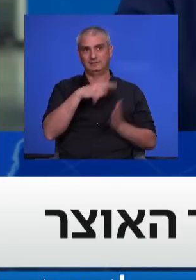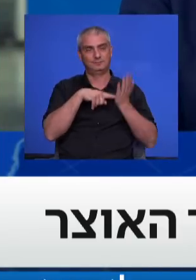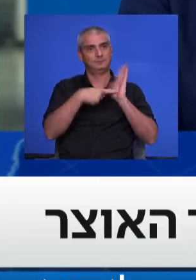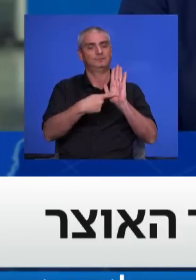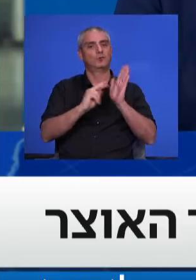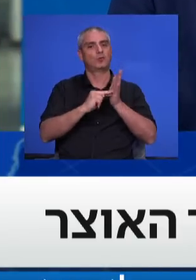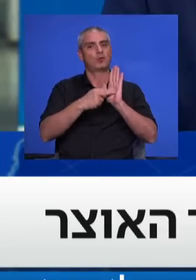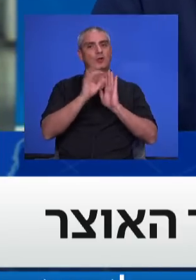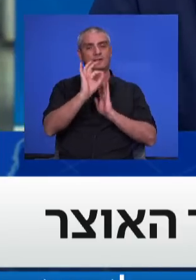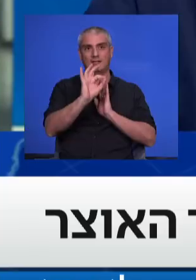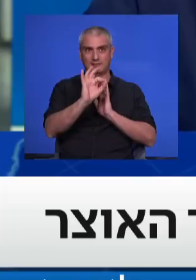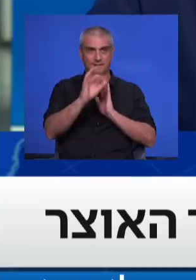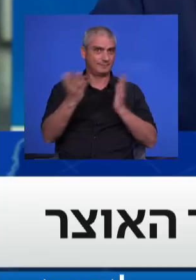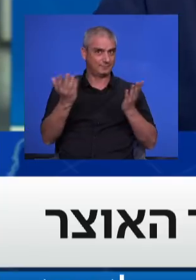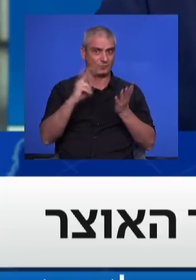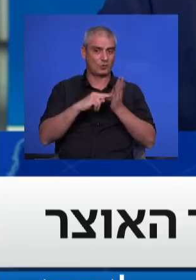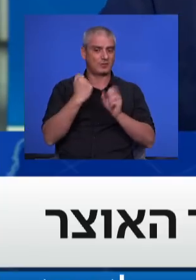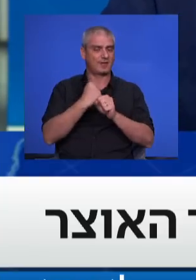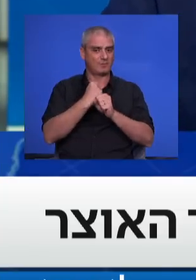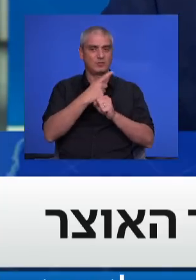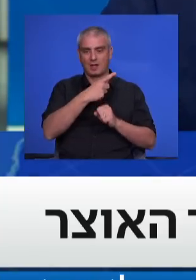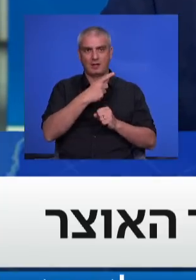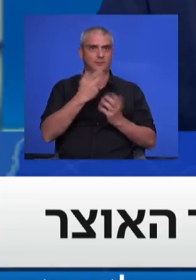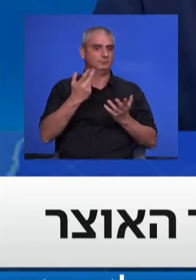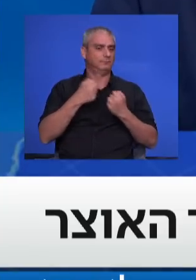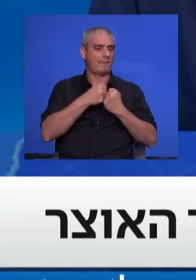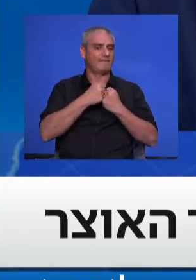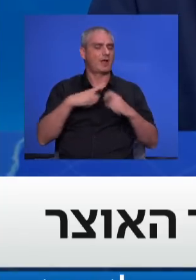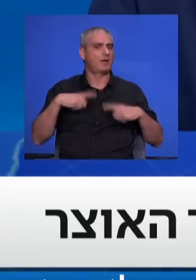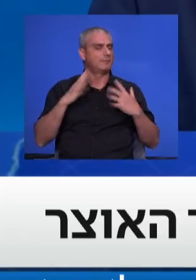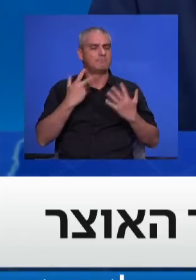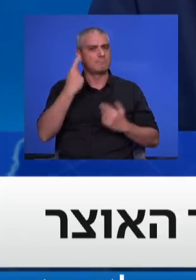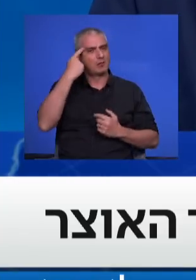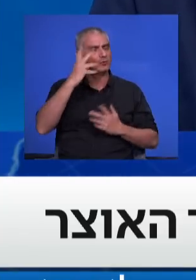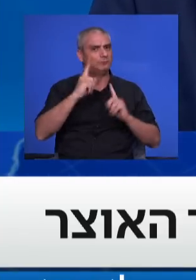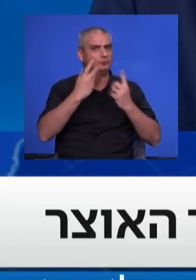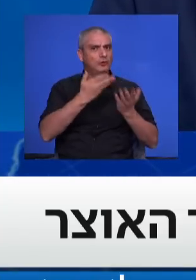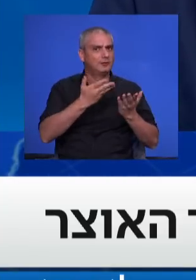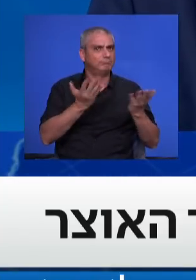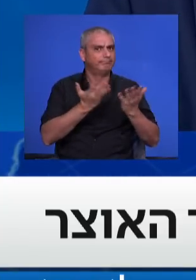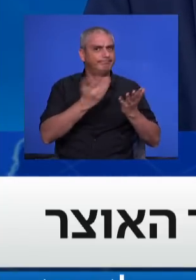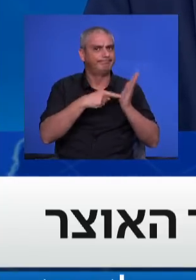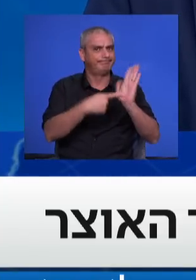תוכניתם, תוכנית העבודה למאבק ביוקר המחיה. דנה, מה ידוע על מה שהולך להיות שם, על מה שהם יציגו?